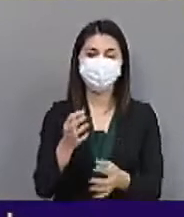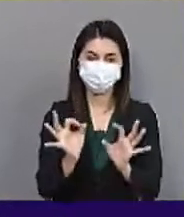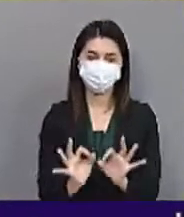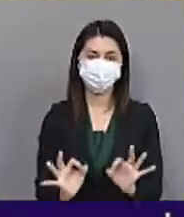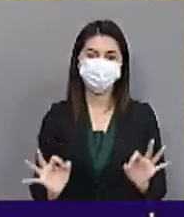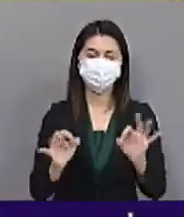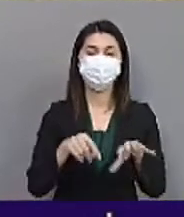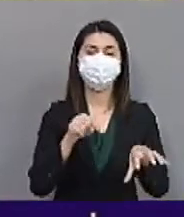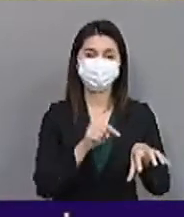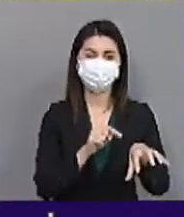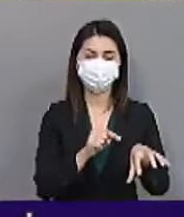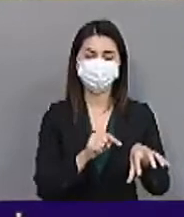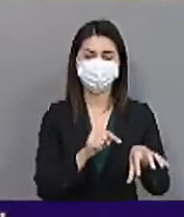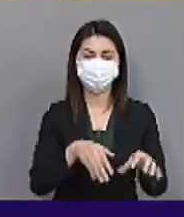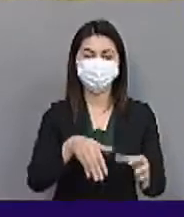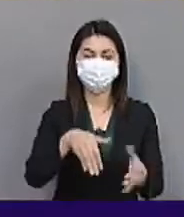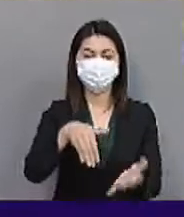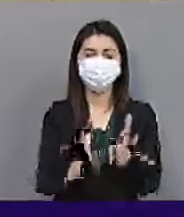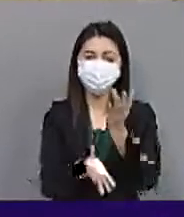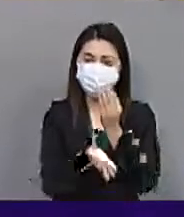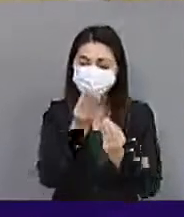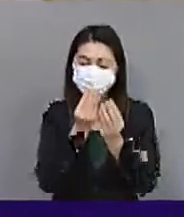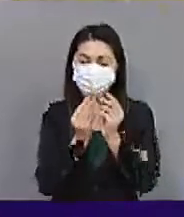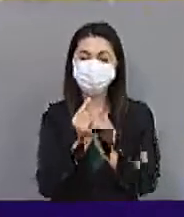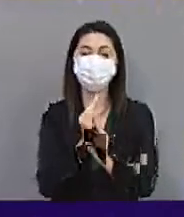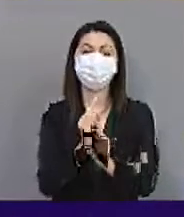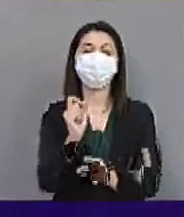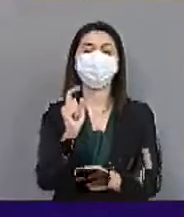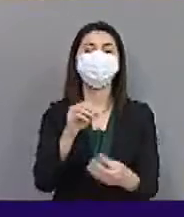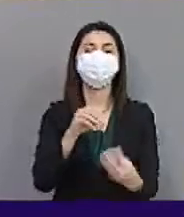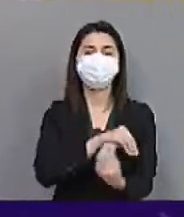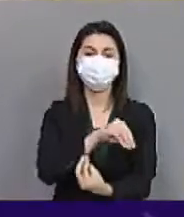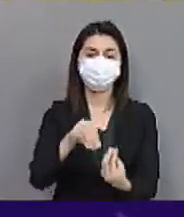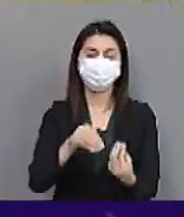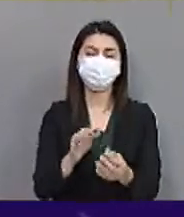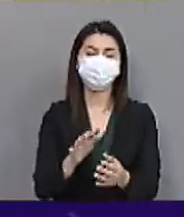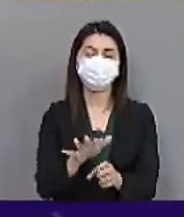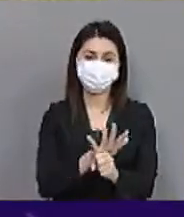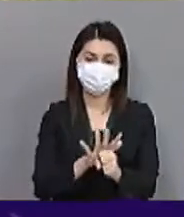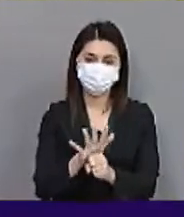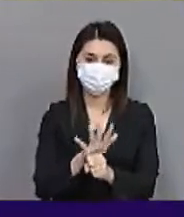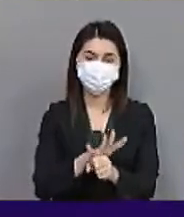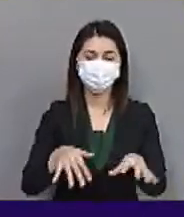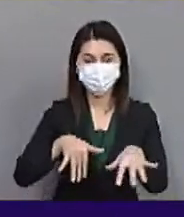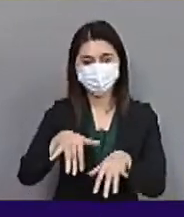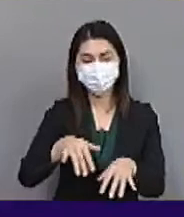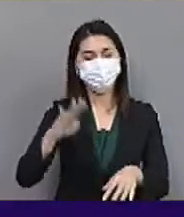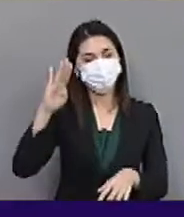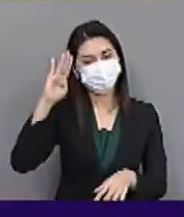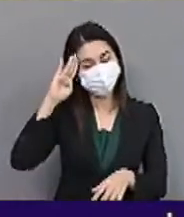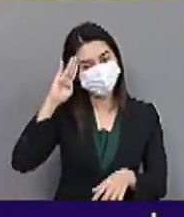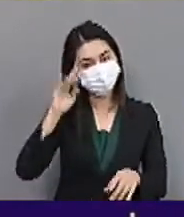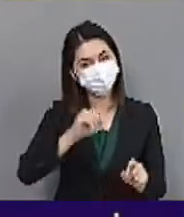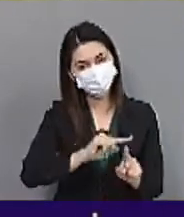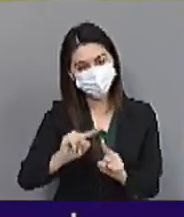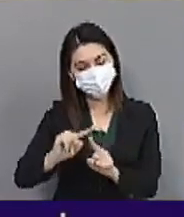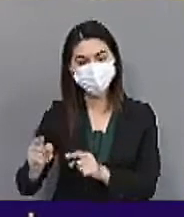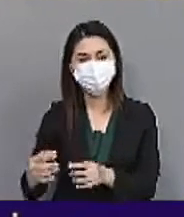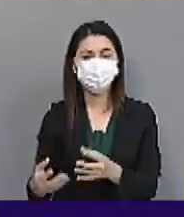านที่แห่งนี้เป็นศูนย์การเรียนรู้ตามหลักปรัชญาเศรษฐกิจพอเพียงให้กับพี่น้องประชาชนรวมไปถึงกำลังพลครอบครัวค่ะสามาร